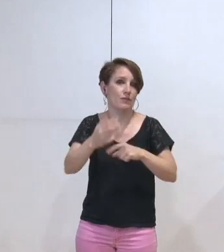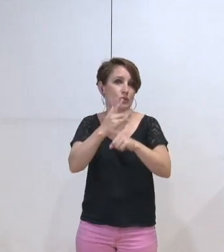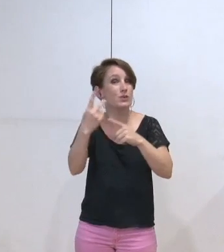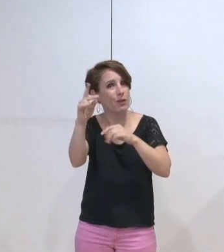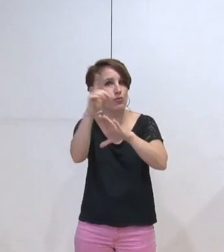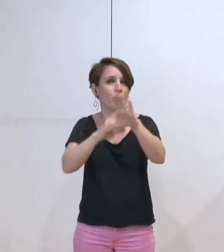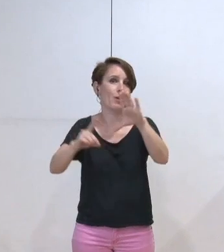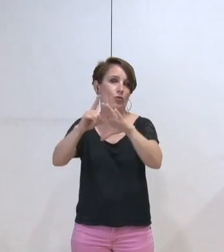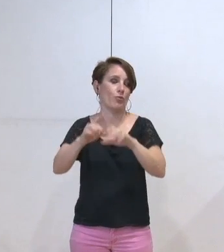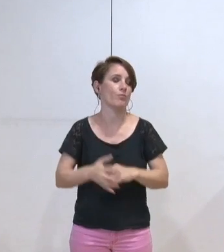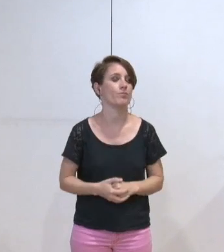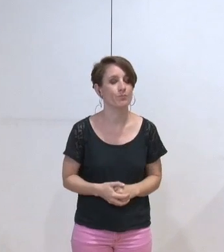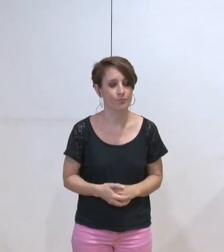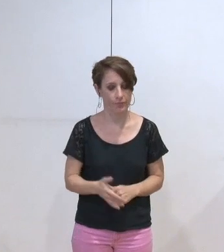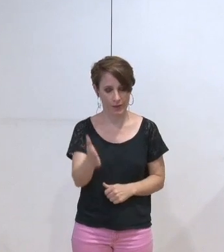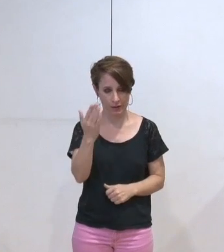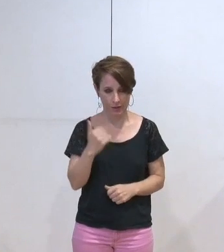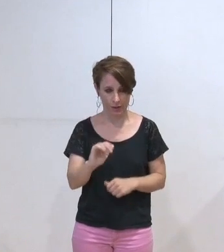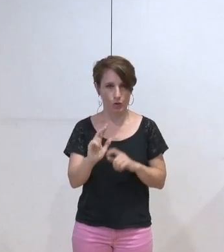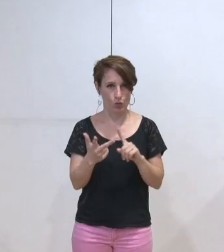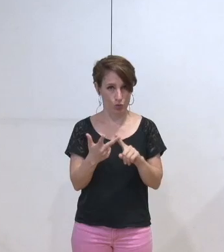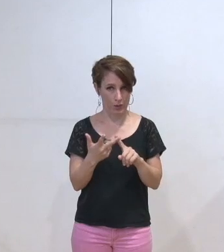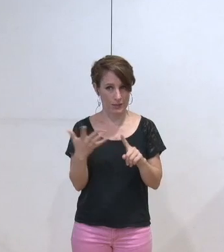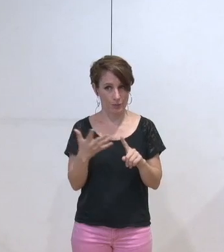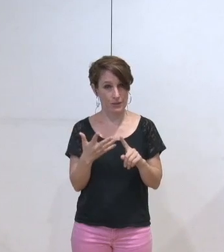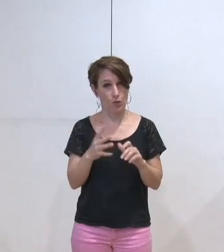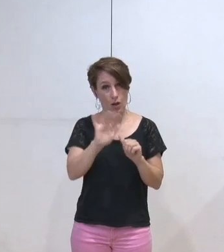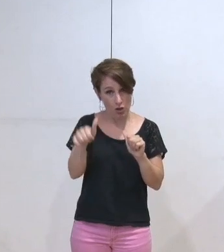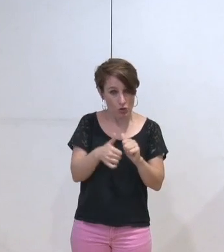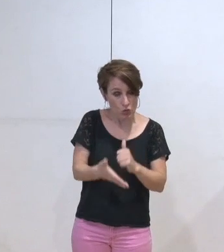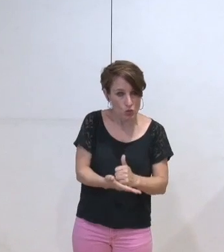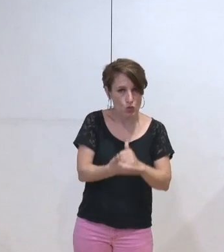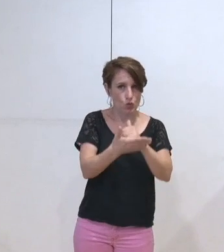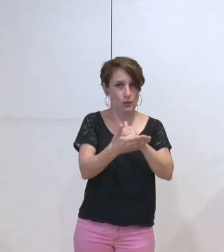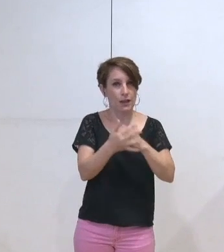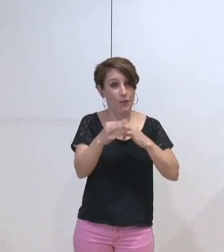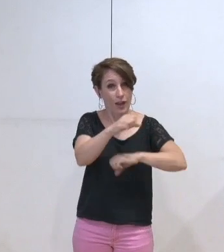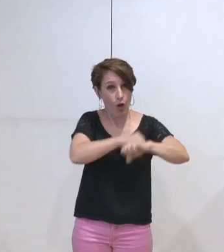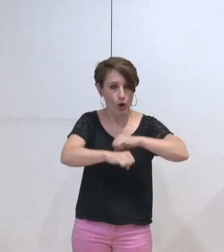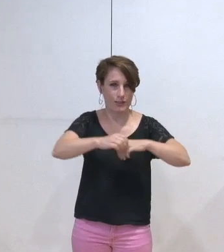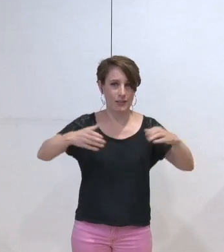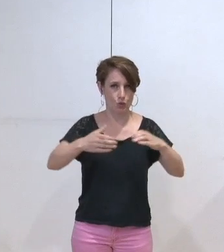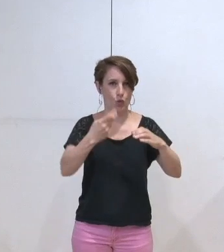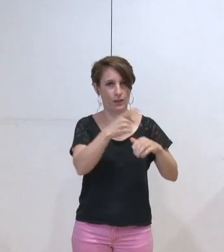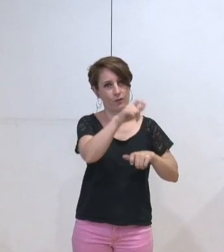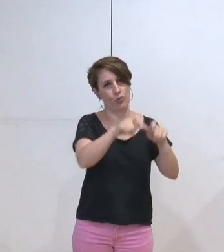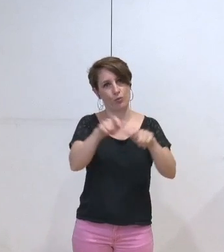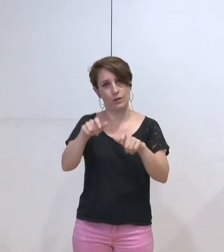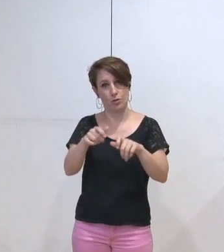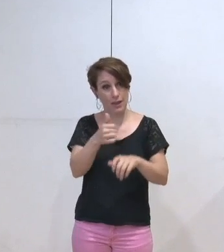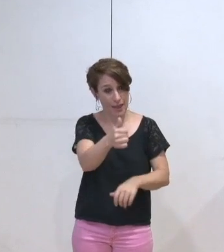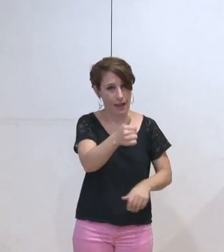en 3oème lieu il s'agit aussi du soutien à l'organisation collective des personnes àin qu'elle réalise ce droit par